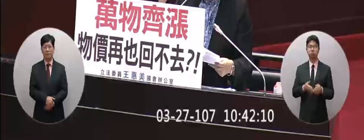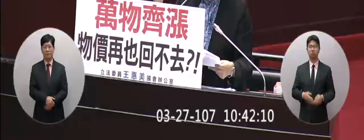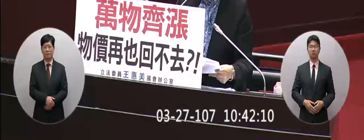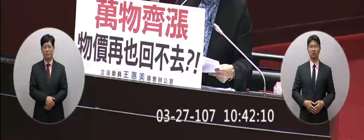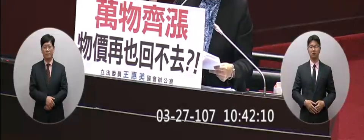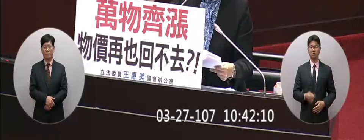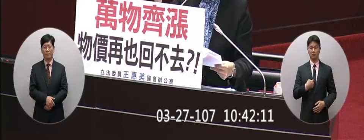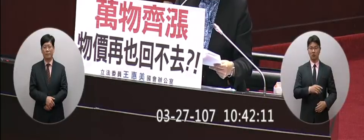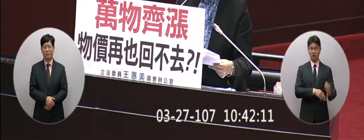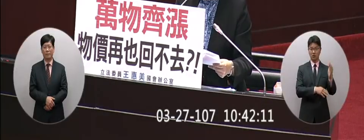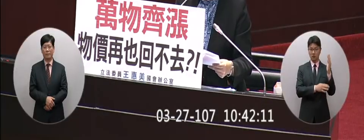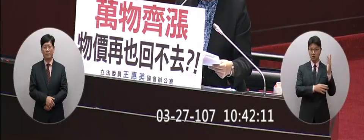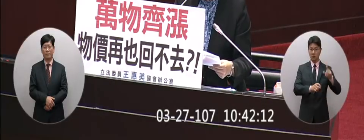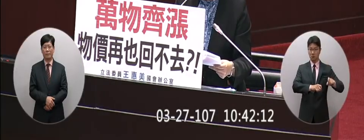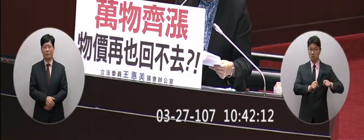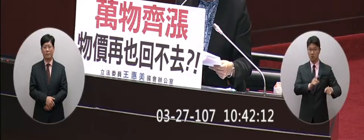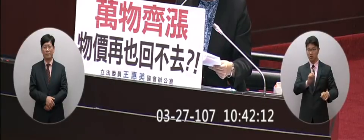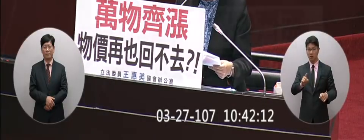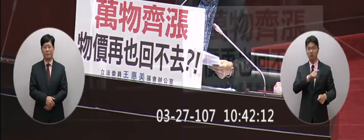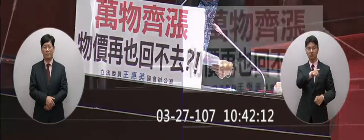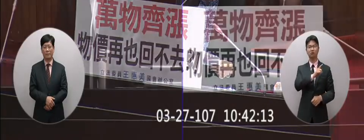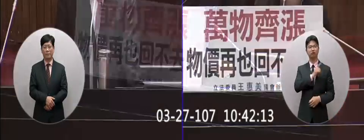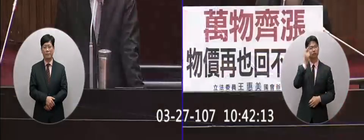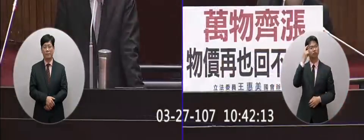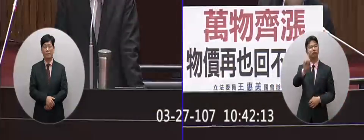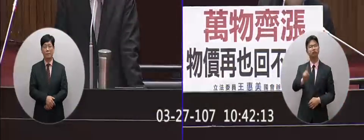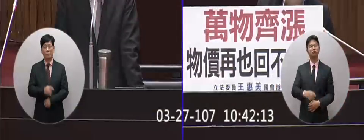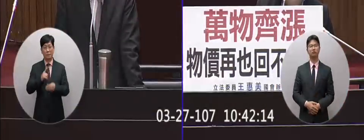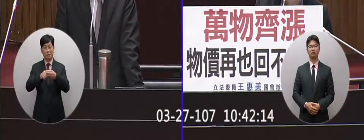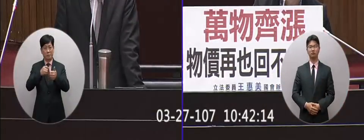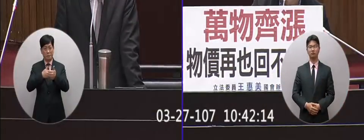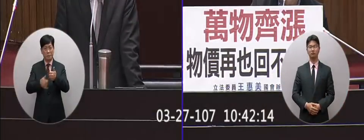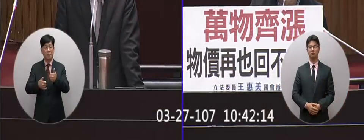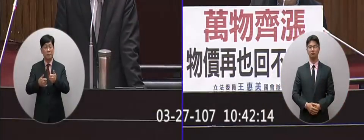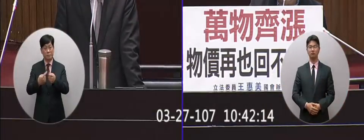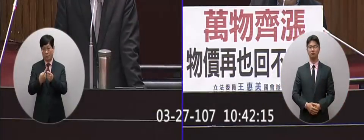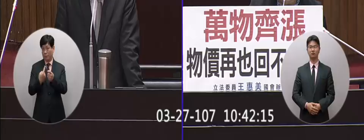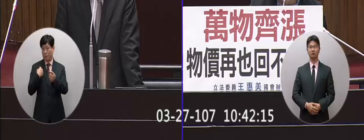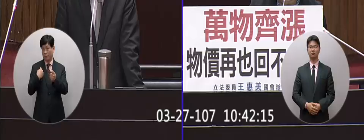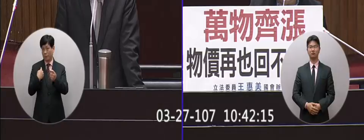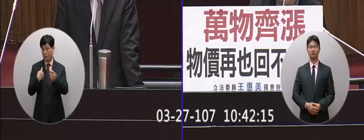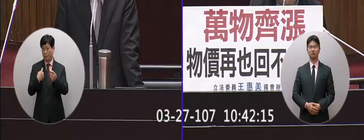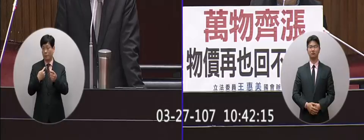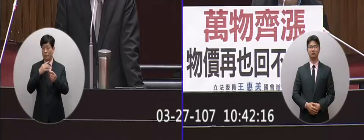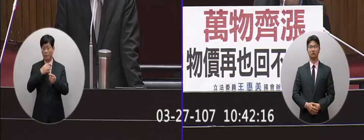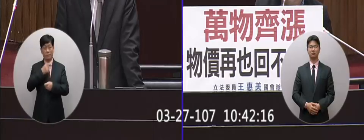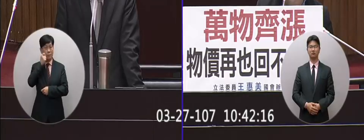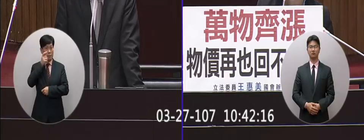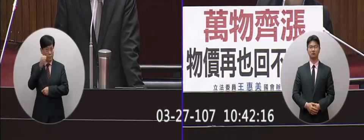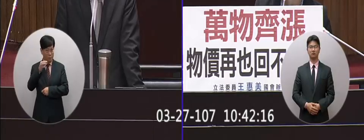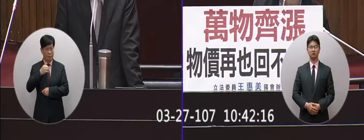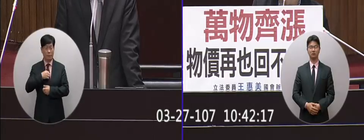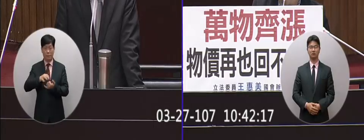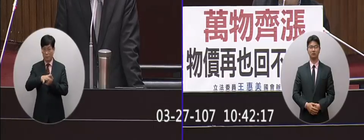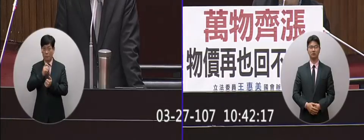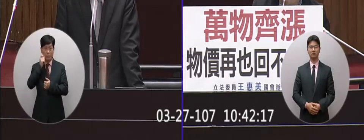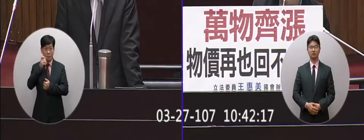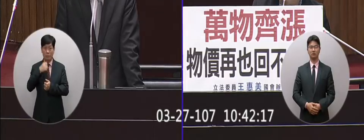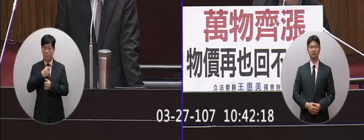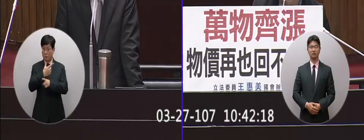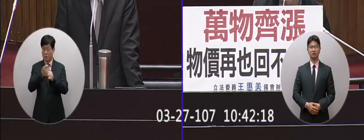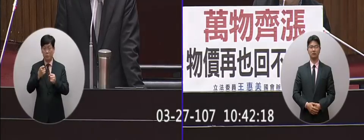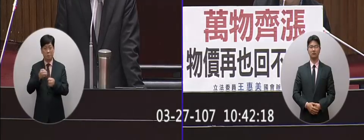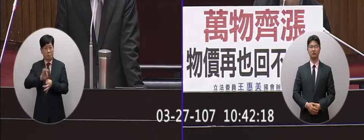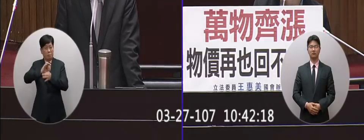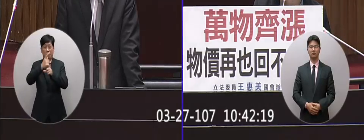样做才能够避免继续扩大？有没有什么想法？ 是王委员，去年薪水，台湾的薪水没有每一个人